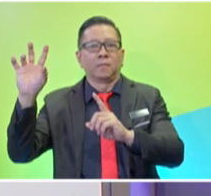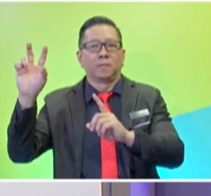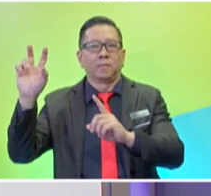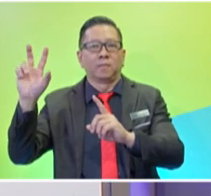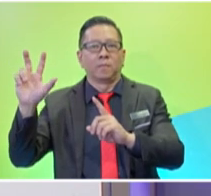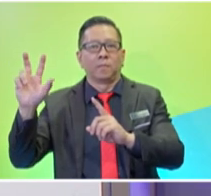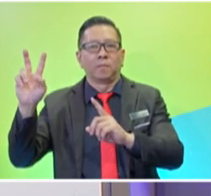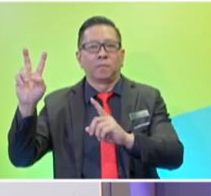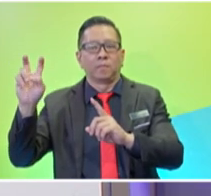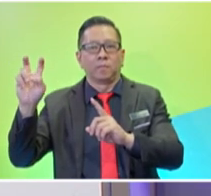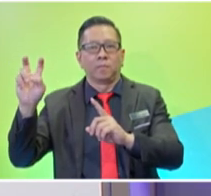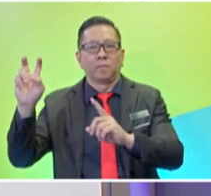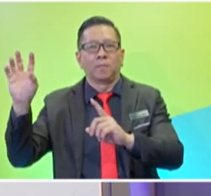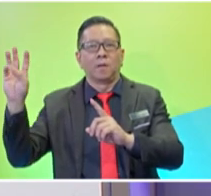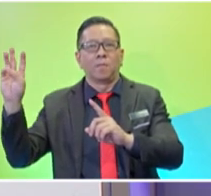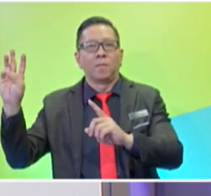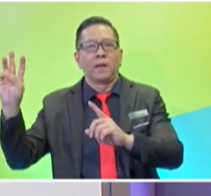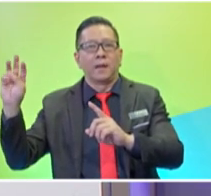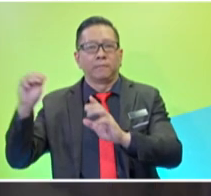720/60 Mini